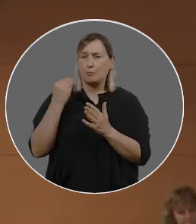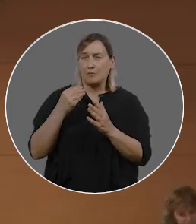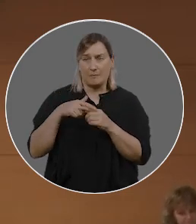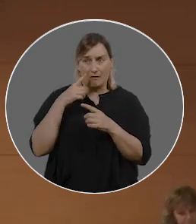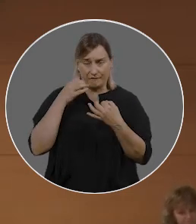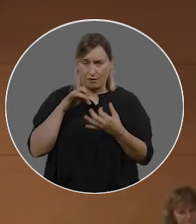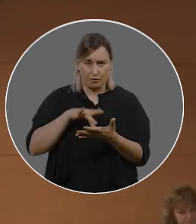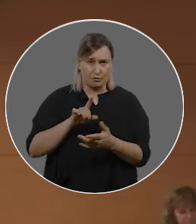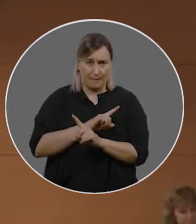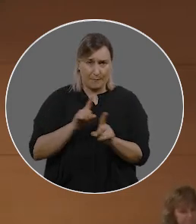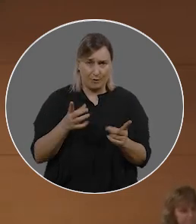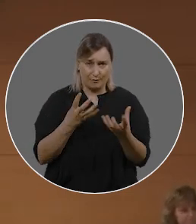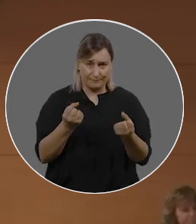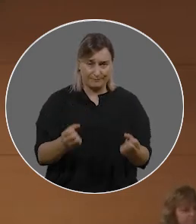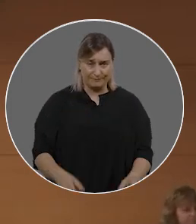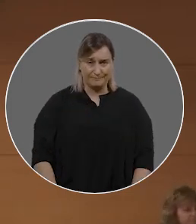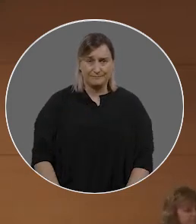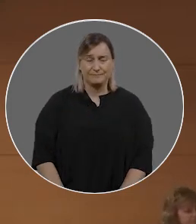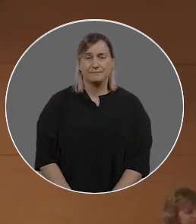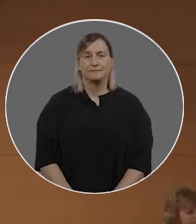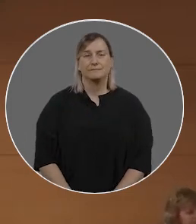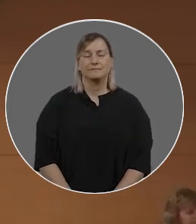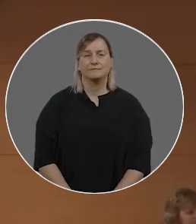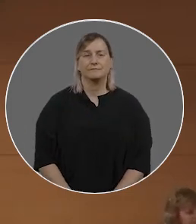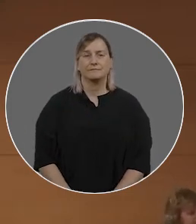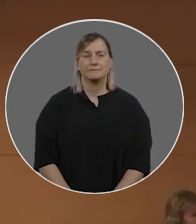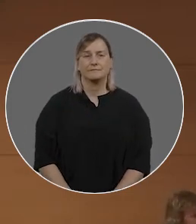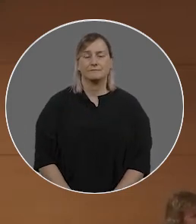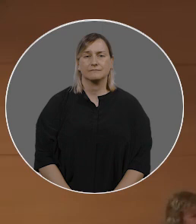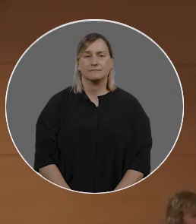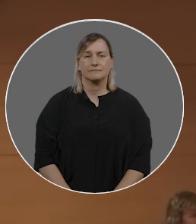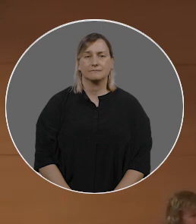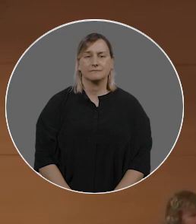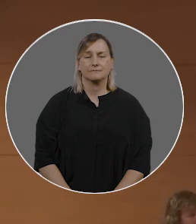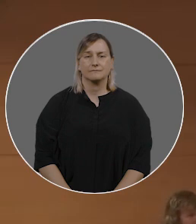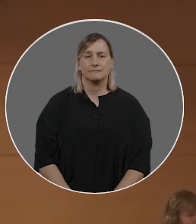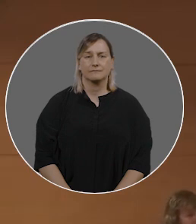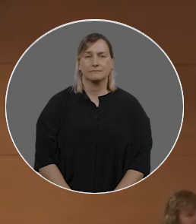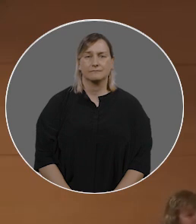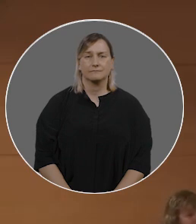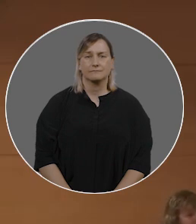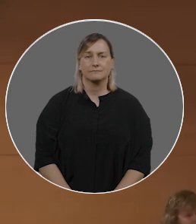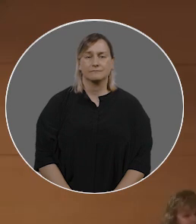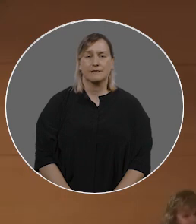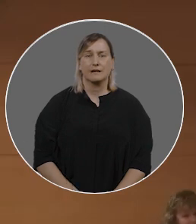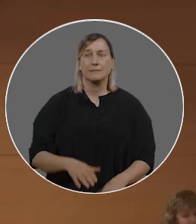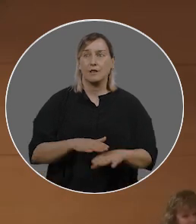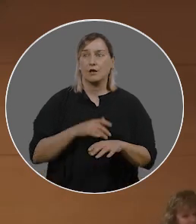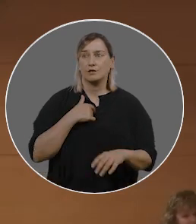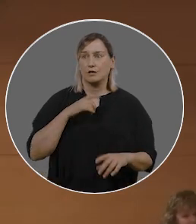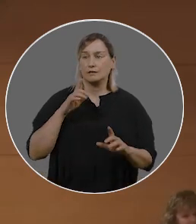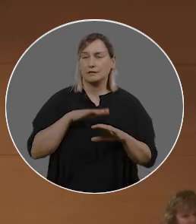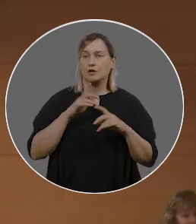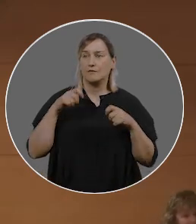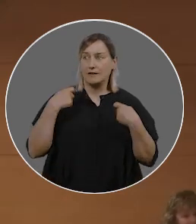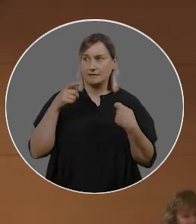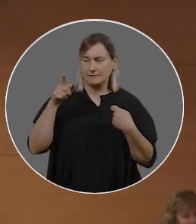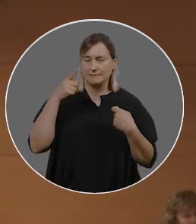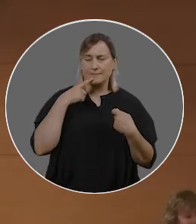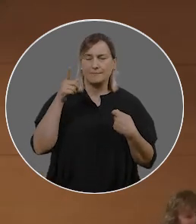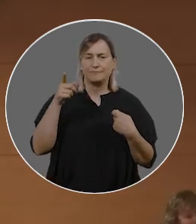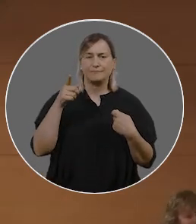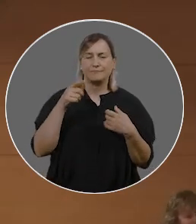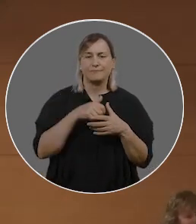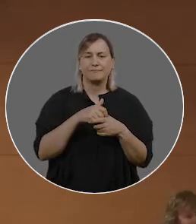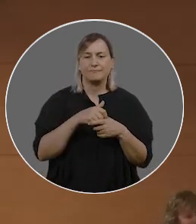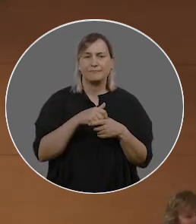una cosa i no li tocaria en aquell web. Jo només un incís sobre, perdó, no recordo el nom, Francesc,